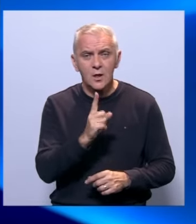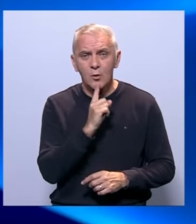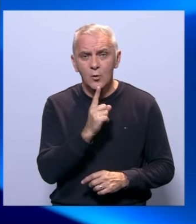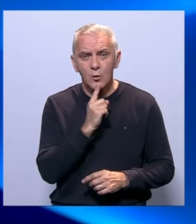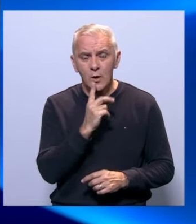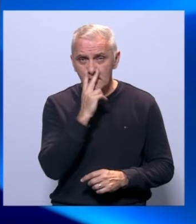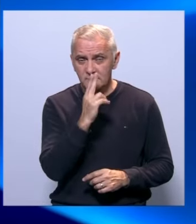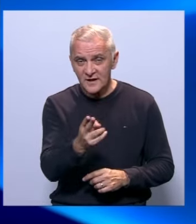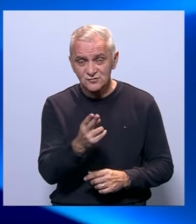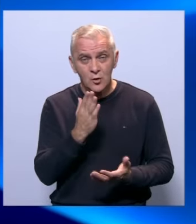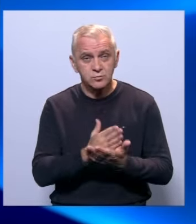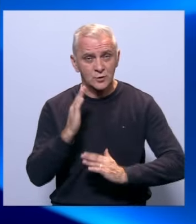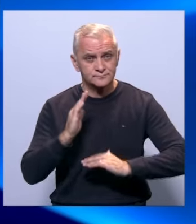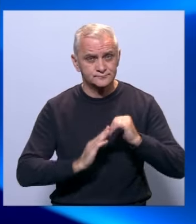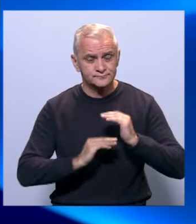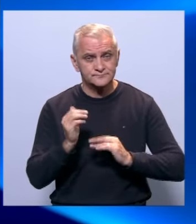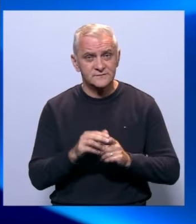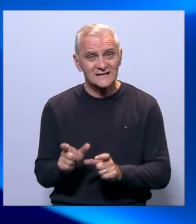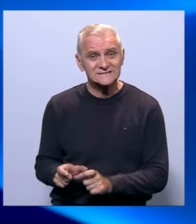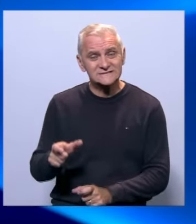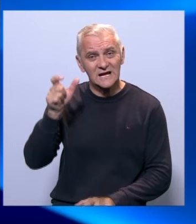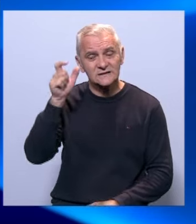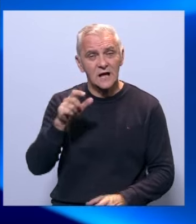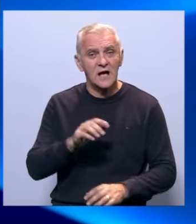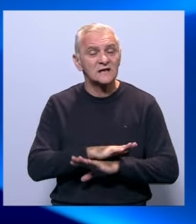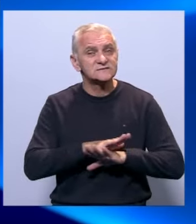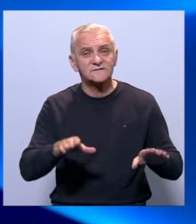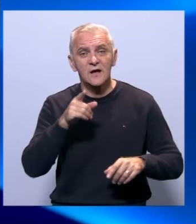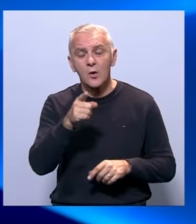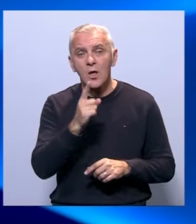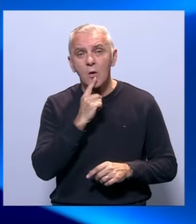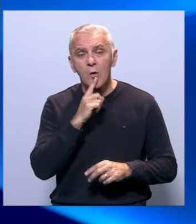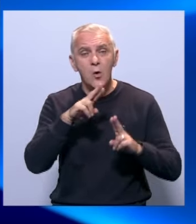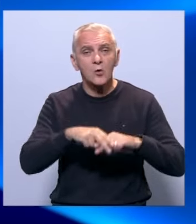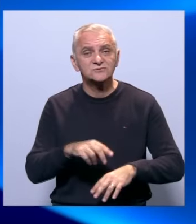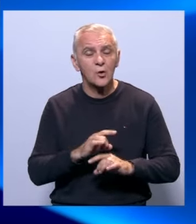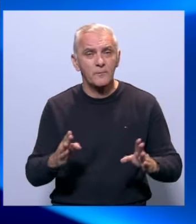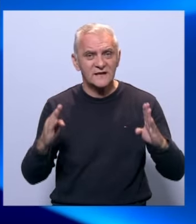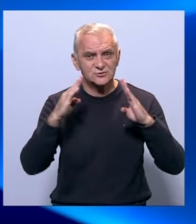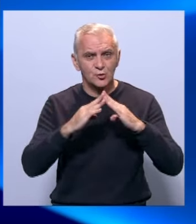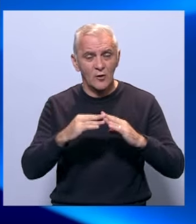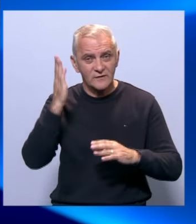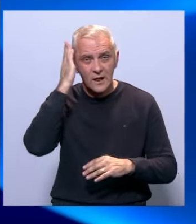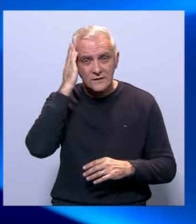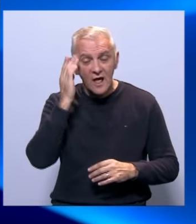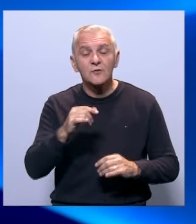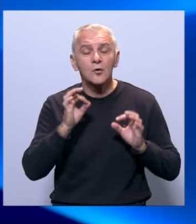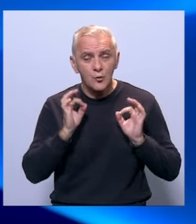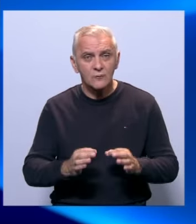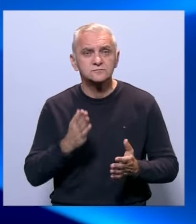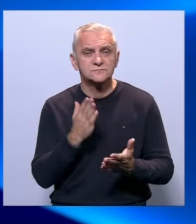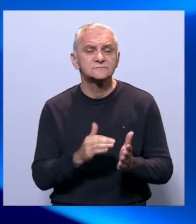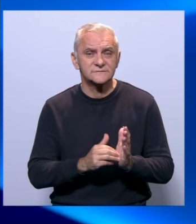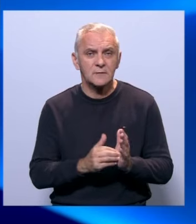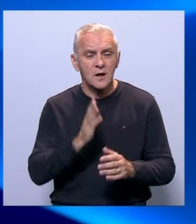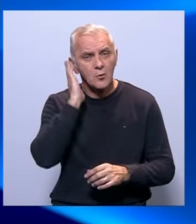je predviđeno da bude izgrađena zgrada stambena za sve one koji su ostali bez krova nad glavom. Svakako bit će potrebna u